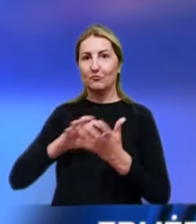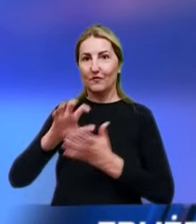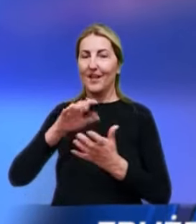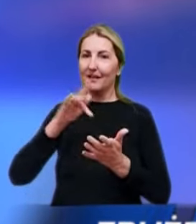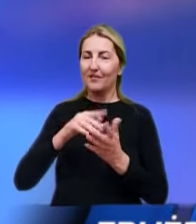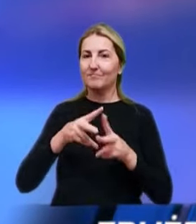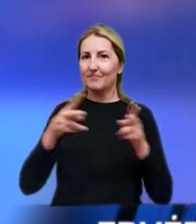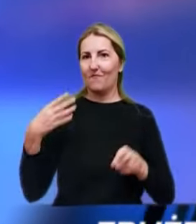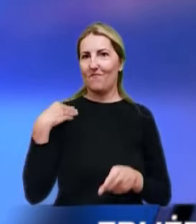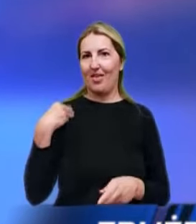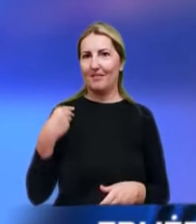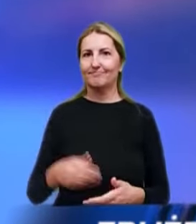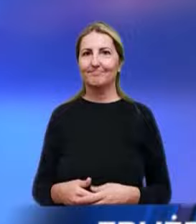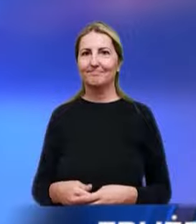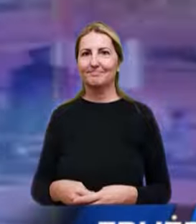wiekowej.